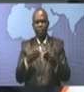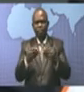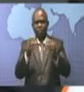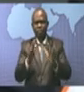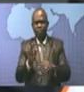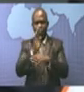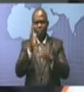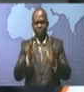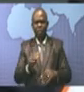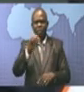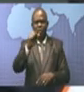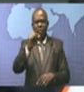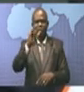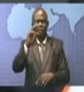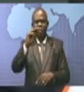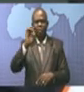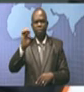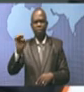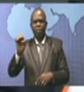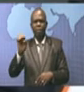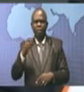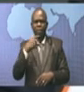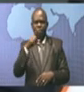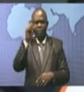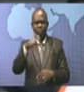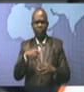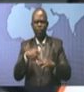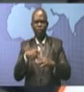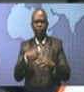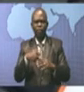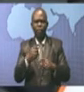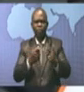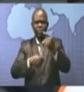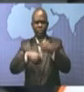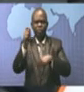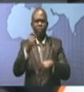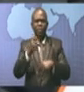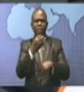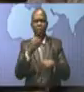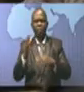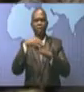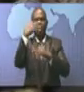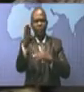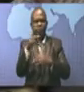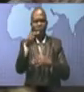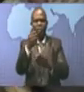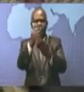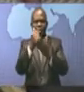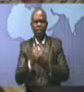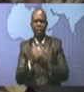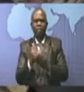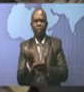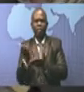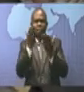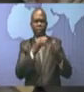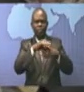a suggéré à s'atteler aux activités des produits d'exportation qui permettront l'entrée de ces devises au Burundi. Sur la nouvelle